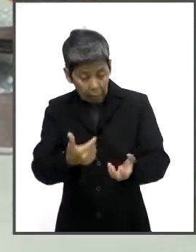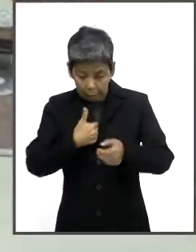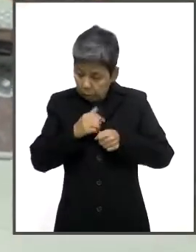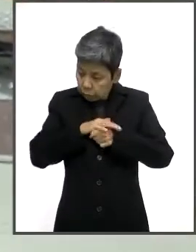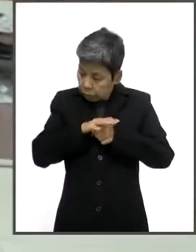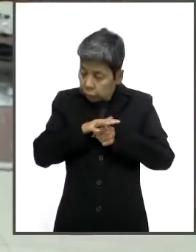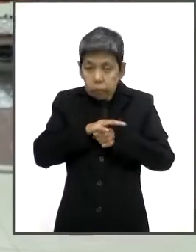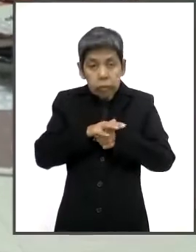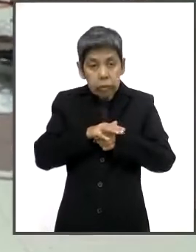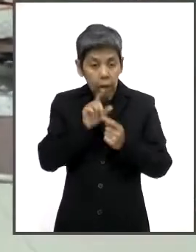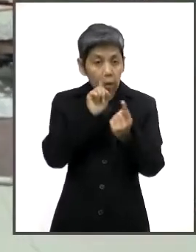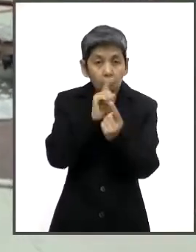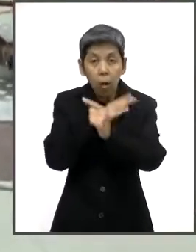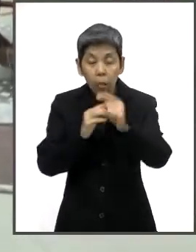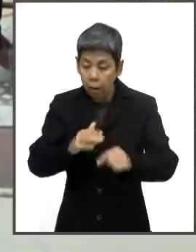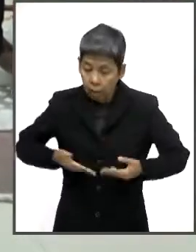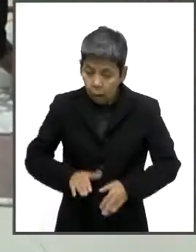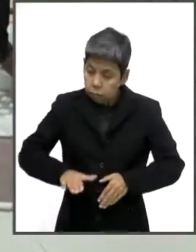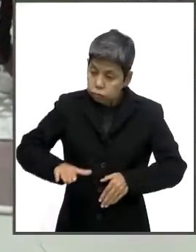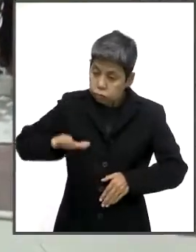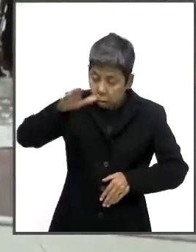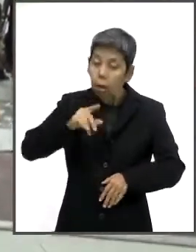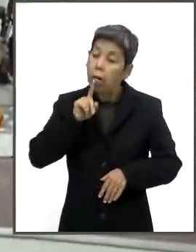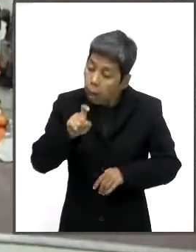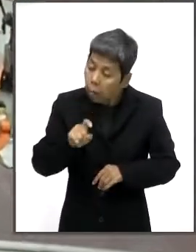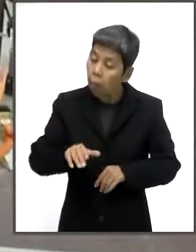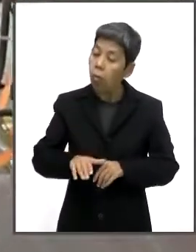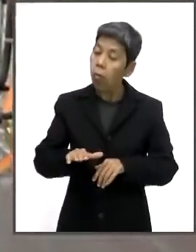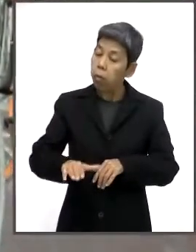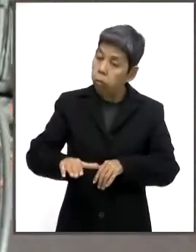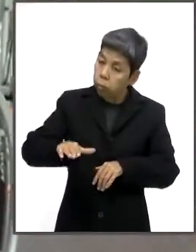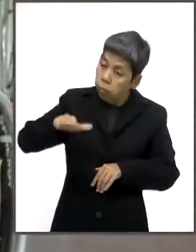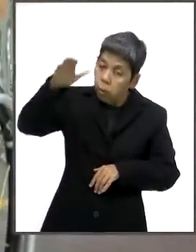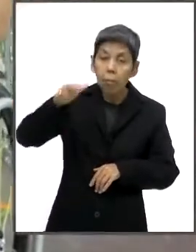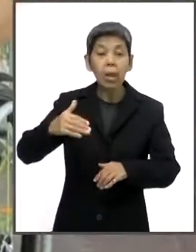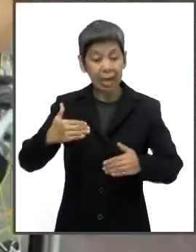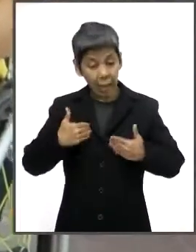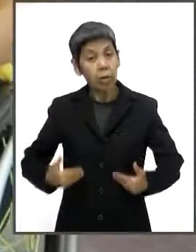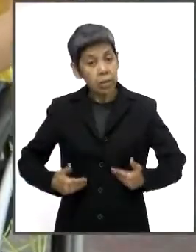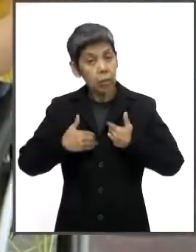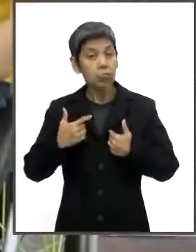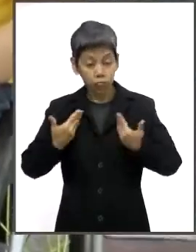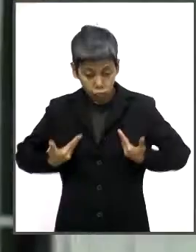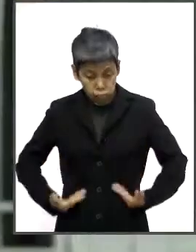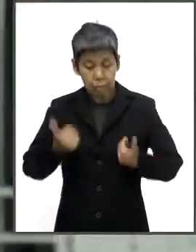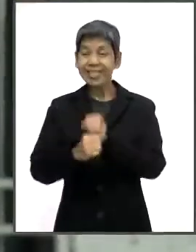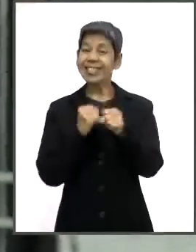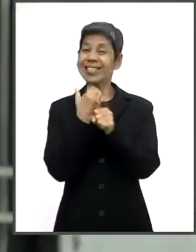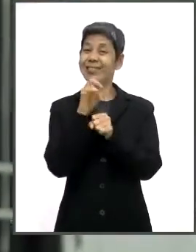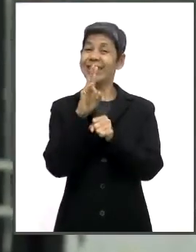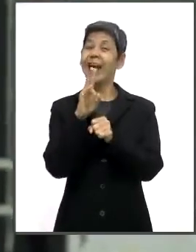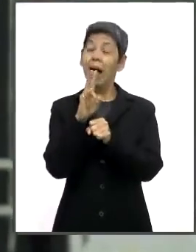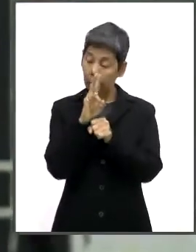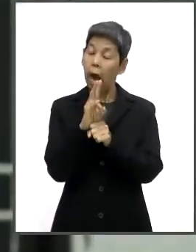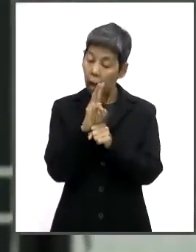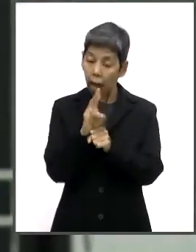ยอะกว่าเราเราไปเจอคนพิการที่แต่กำเนิดเขาบอกว่าเขาเป็นตั้งแต่เล็กเราใช้ชีวิตมา17ปีเราก็ถือว่าเ